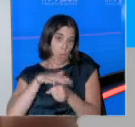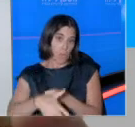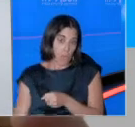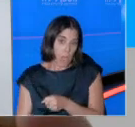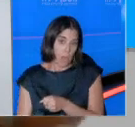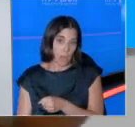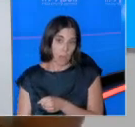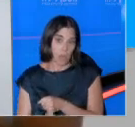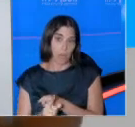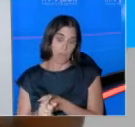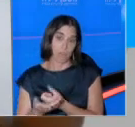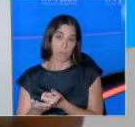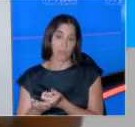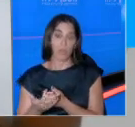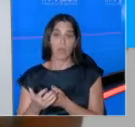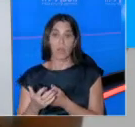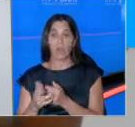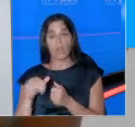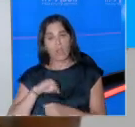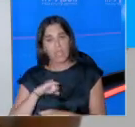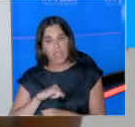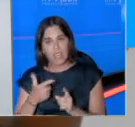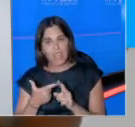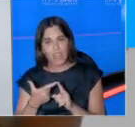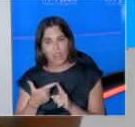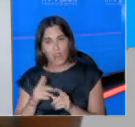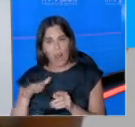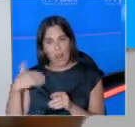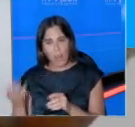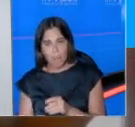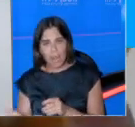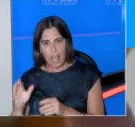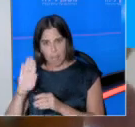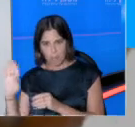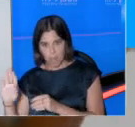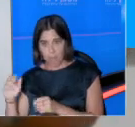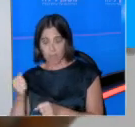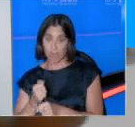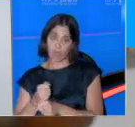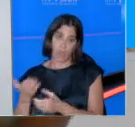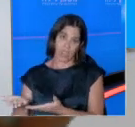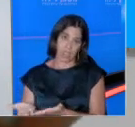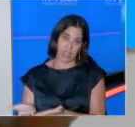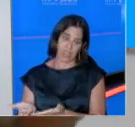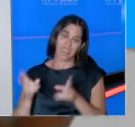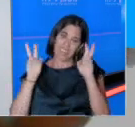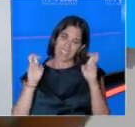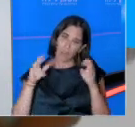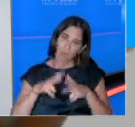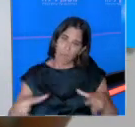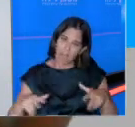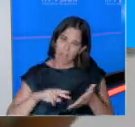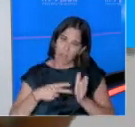אתם לא משפיעים. יש עניין של להפיל את שלטון נתניהו, לא עשיתם את זה. כאילו הסיטואציה